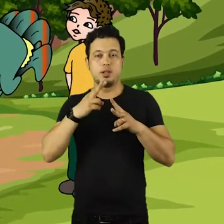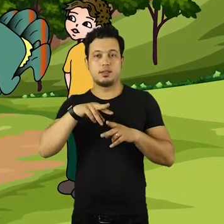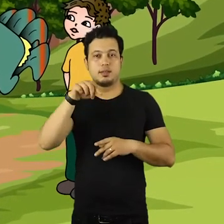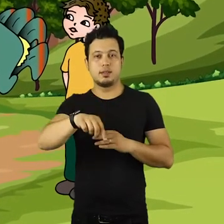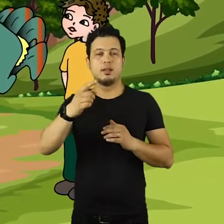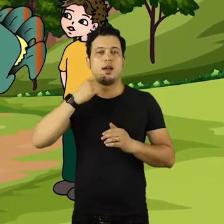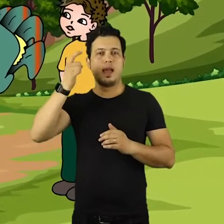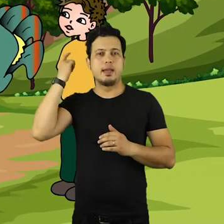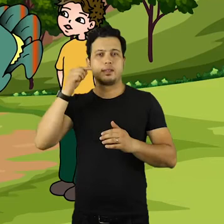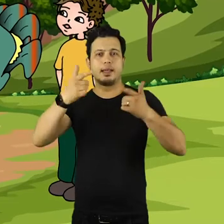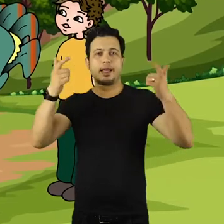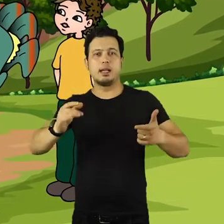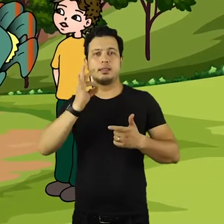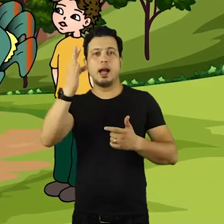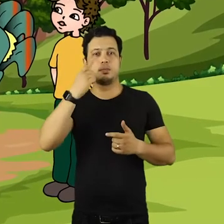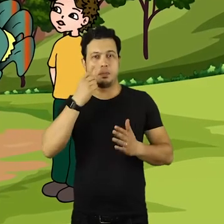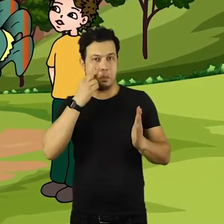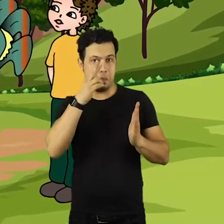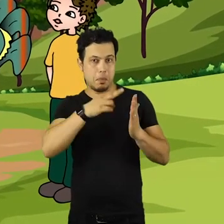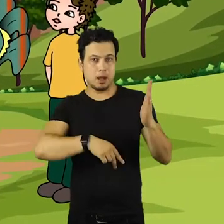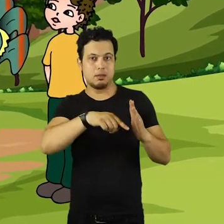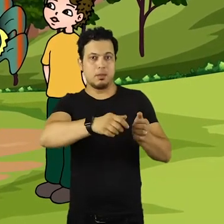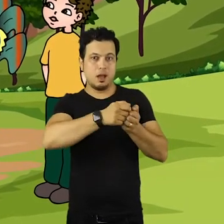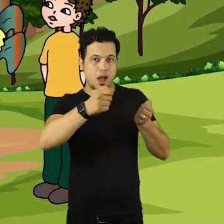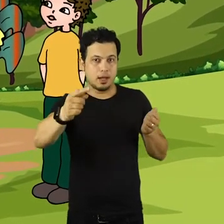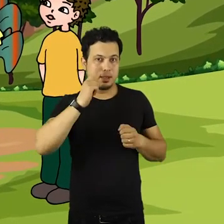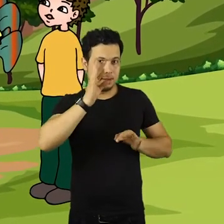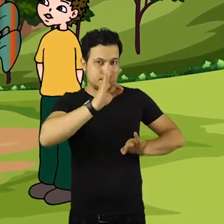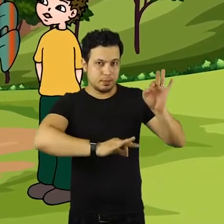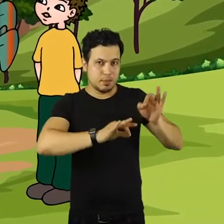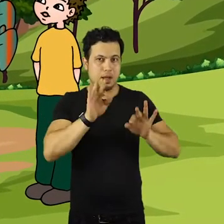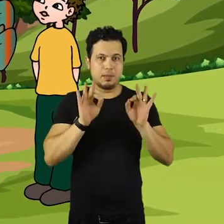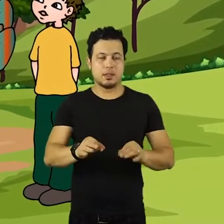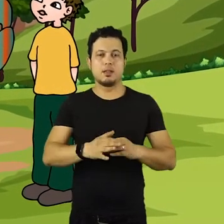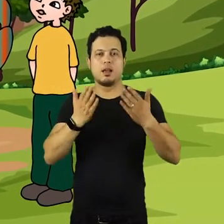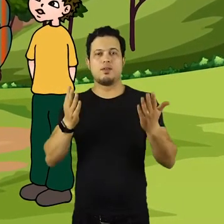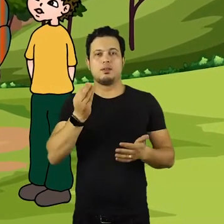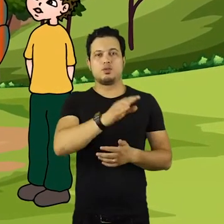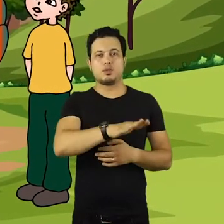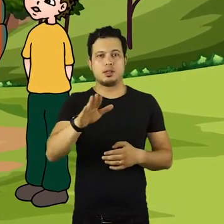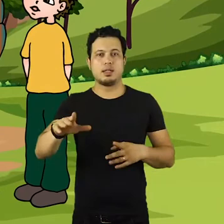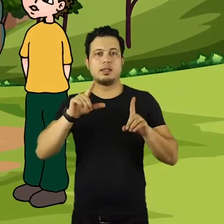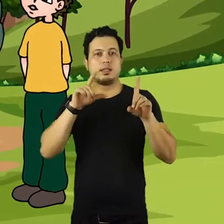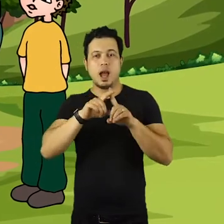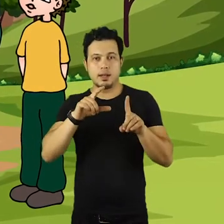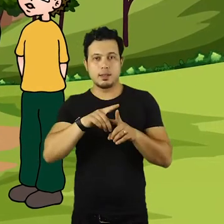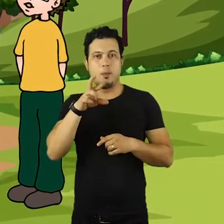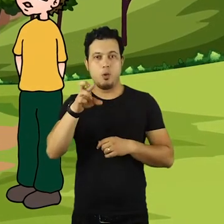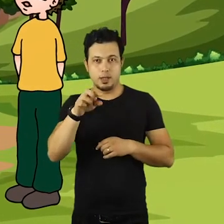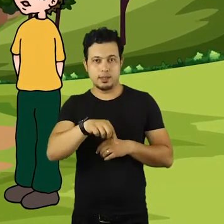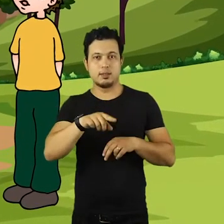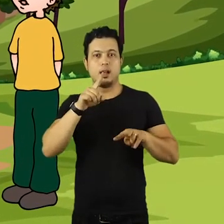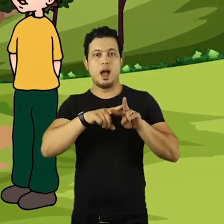kenti neredeymiş bir bakalım. Diyerek haritayı incelemeye koyuldu. Evet çocuklar,